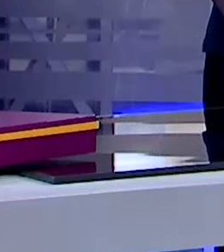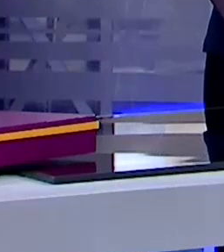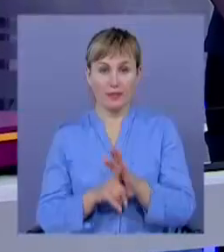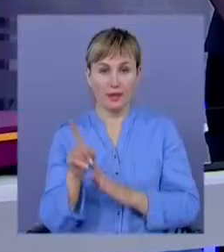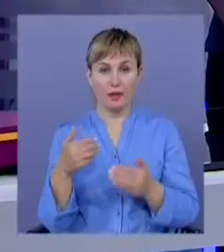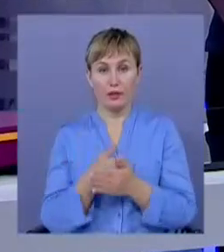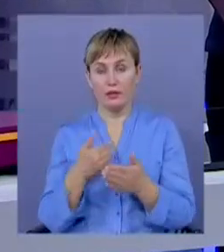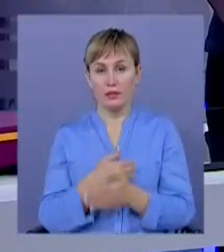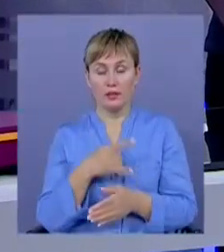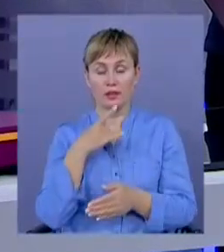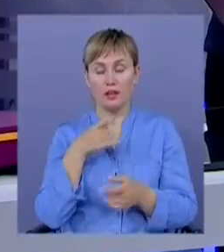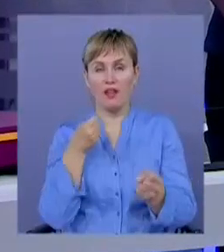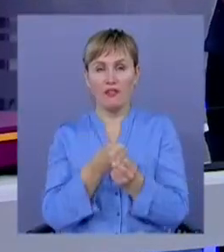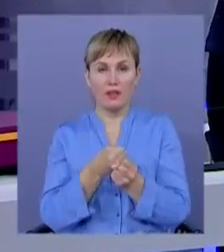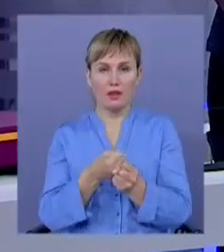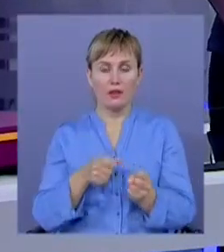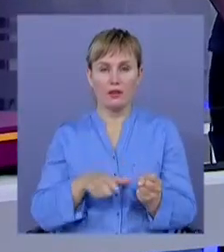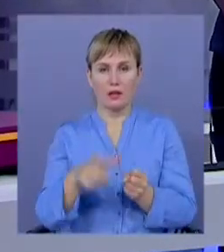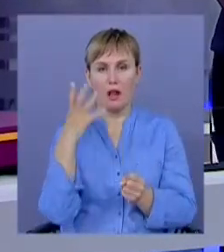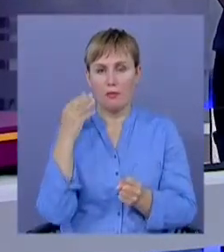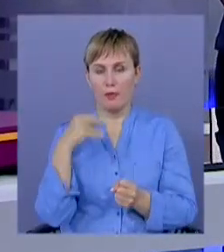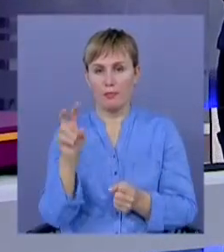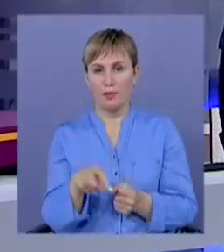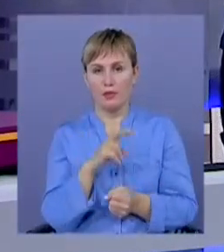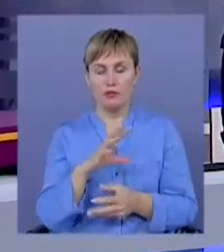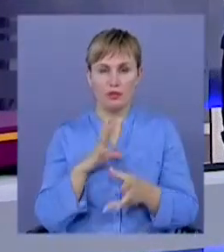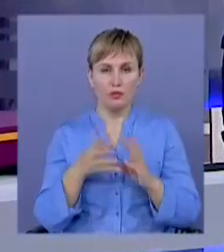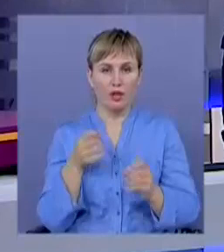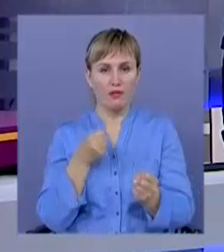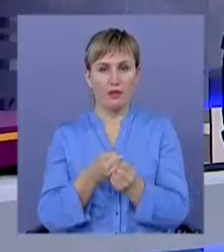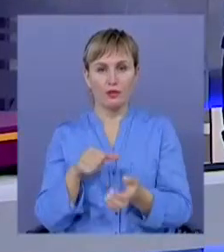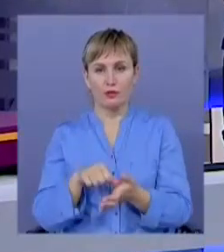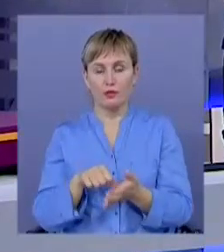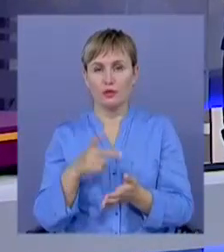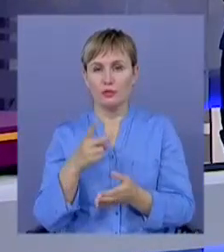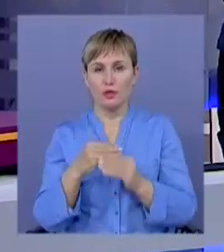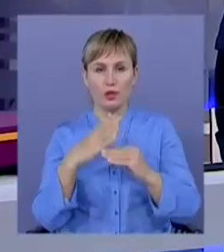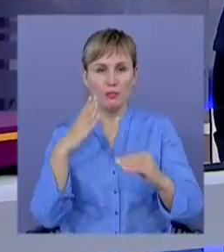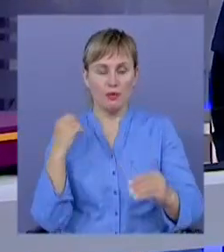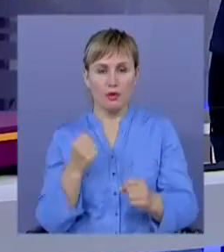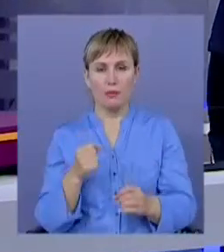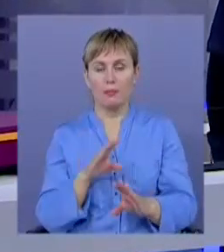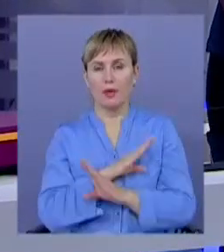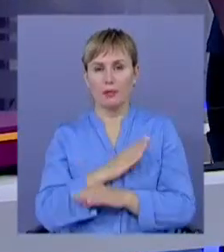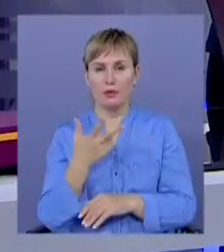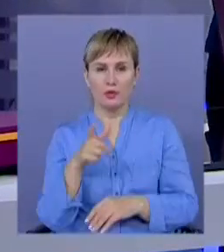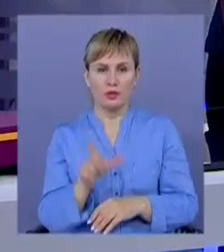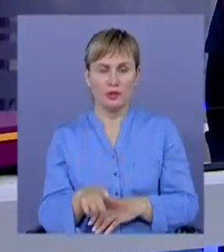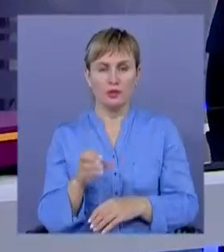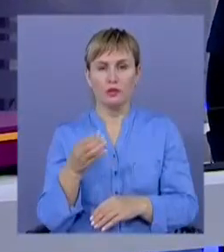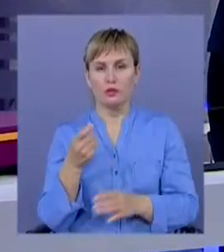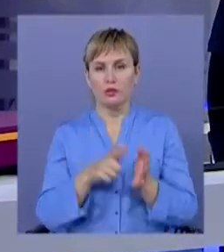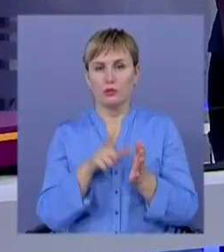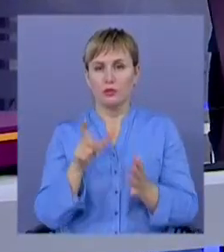Начинаем выпуск с автокатастрофы на трассе Алматы-Бишкек. В результате аварии с участием двух легковых машин погибло 3 человека. Еще